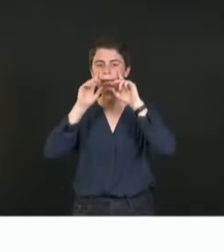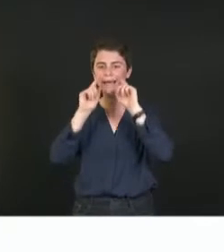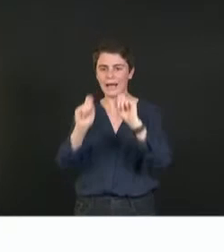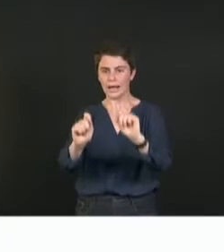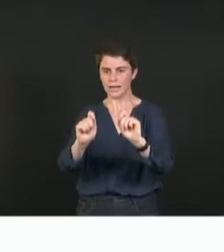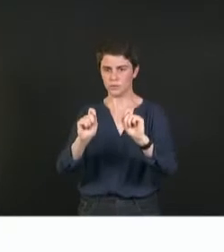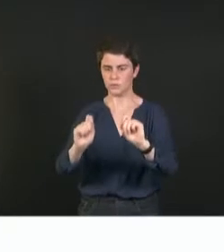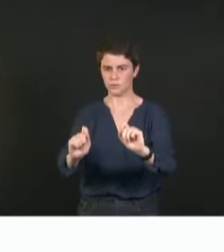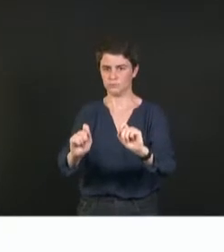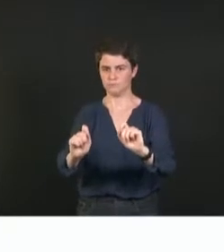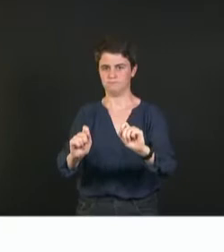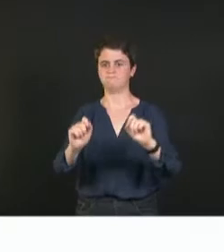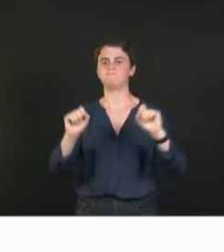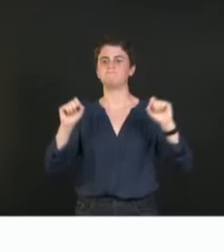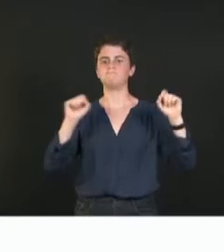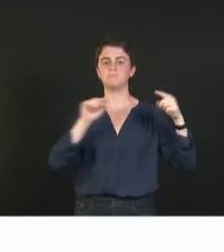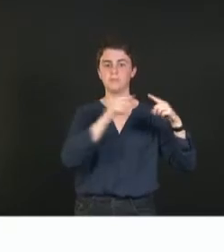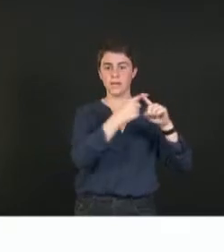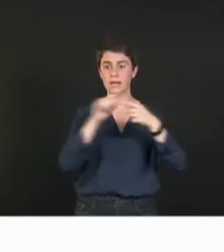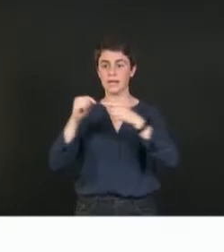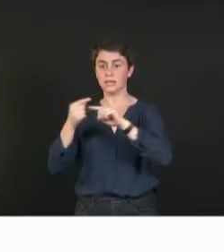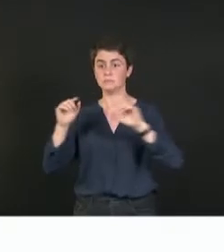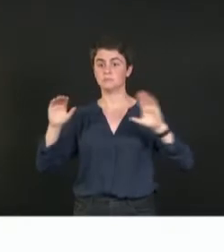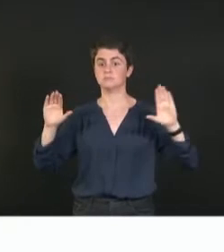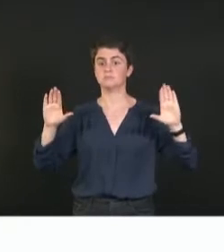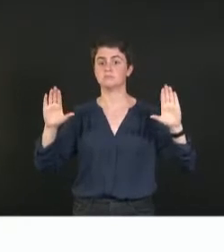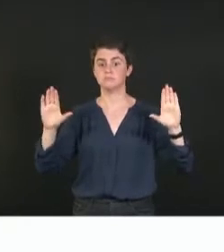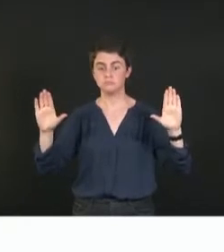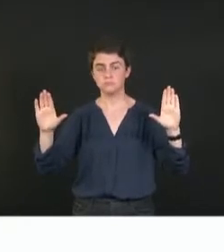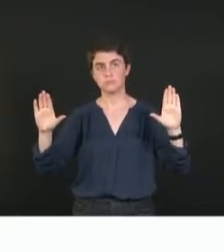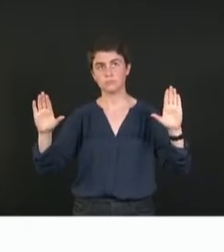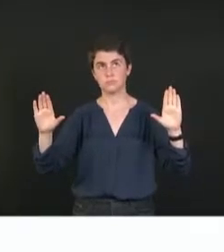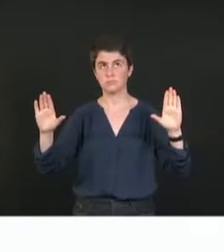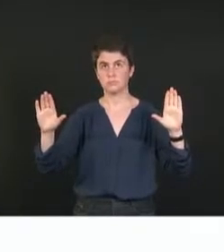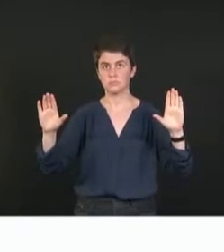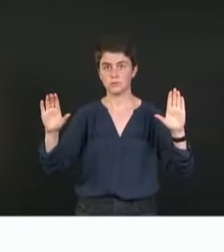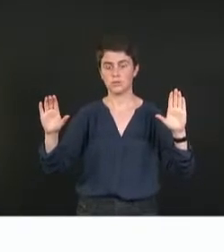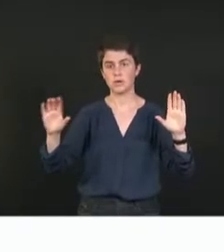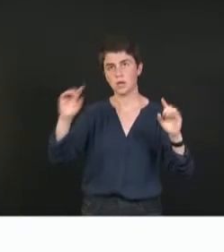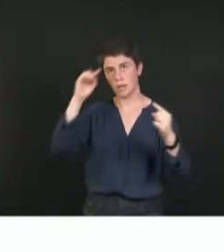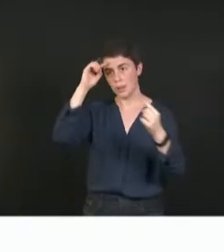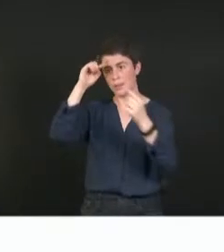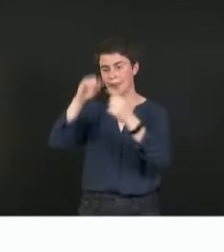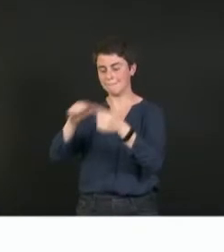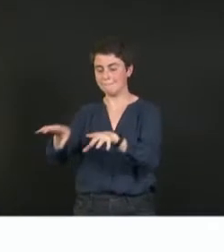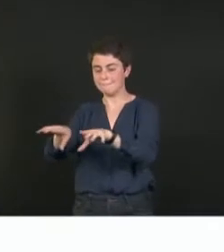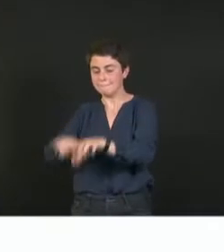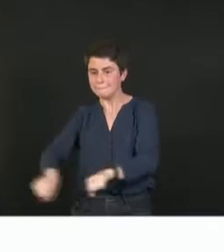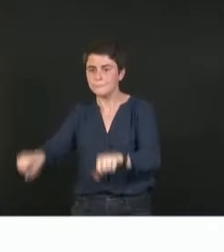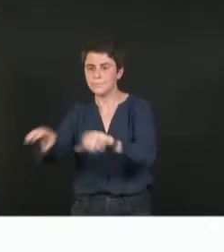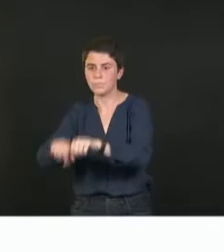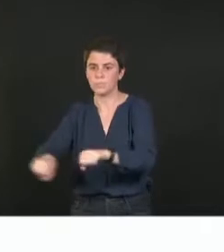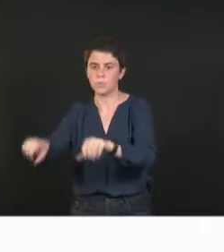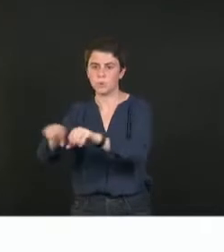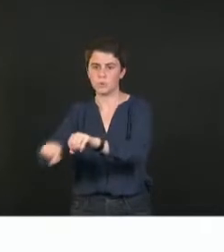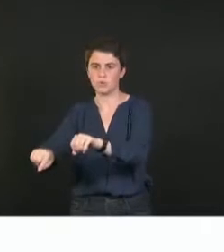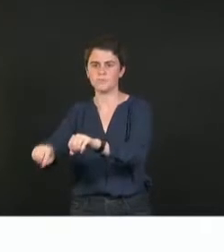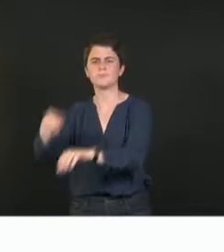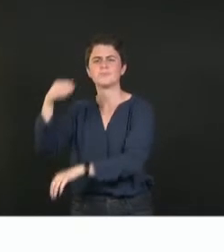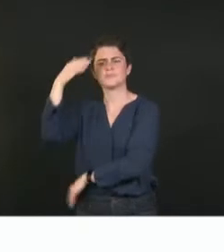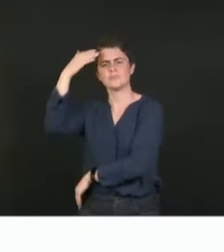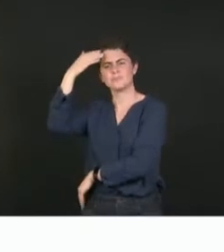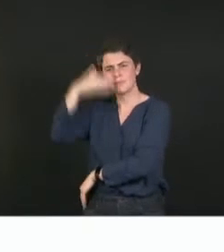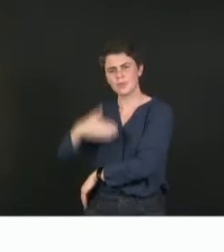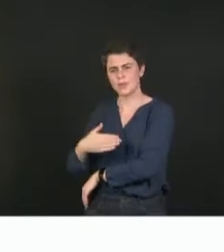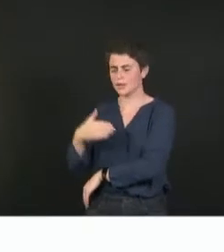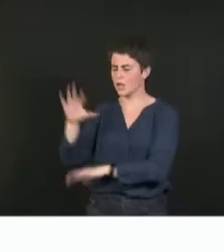cartes sont pour des essences forestières qui ont plutôt une vocation de production. C'est-à-dire que pour le forestier, je vous ai parlé des trois